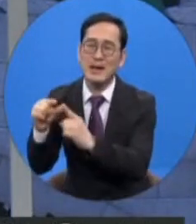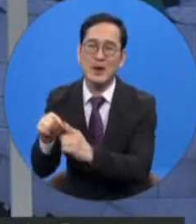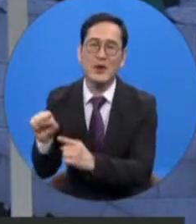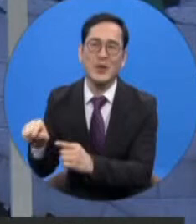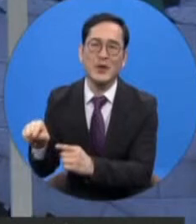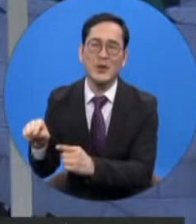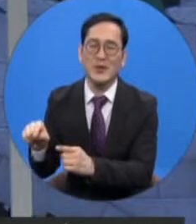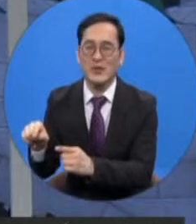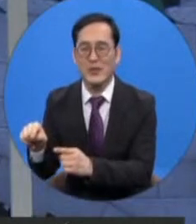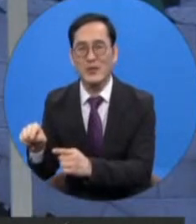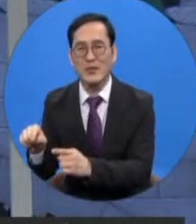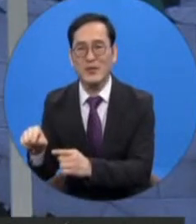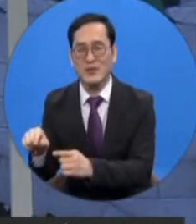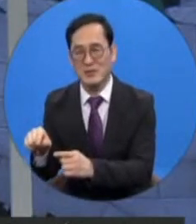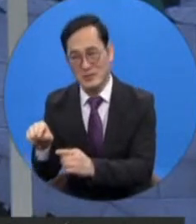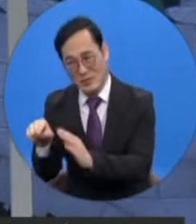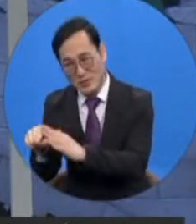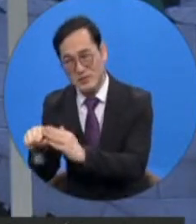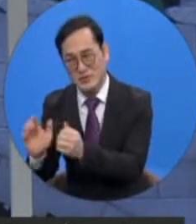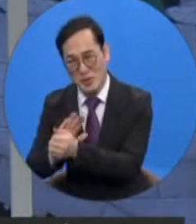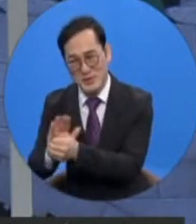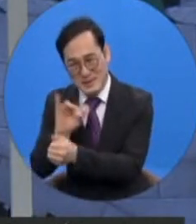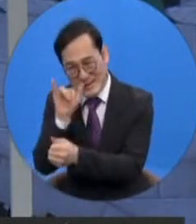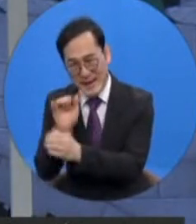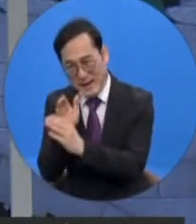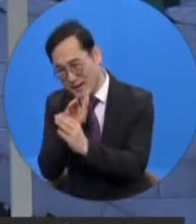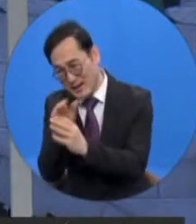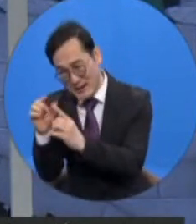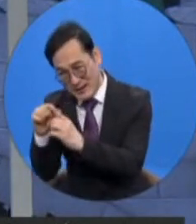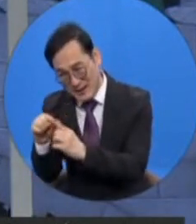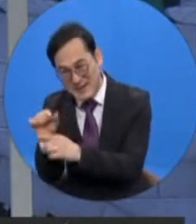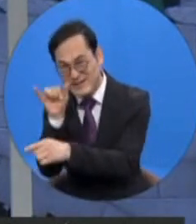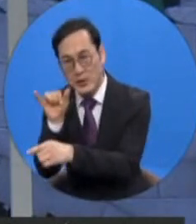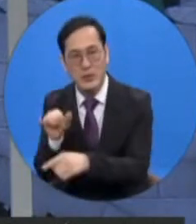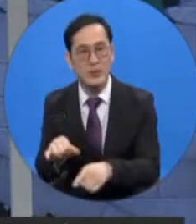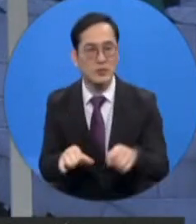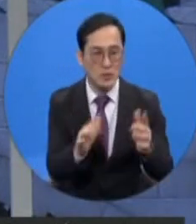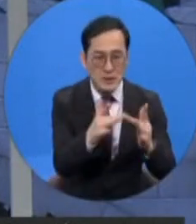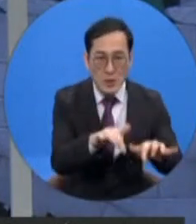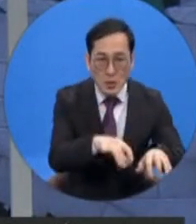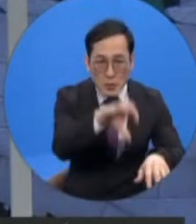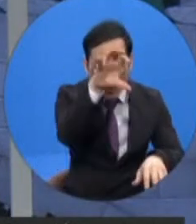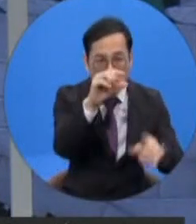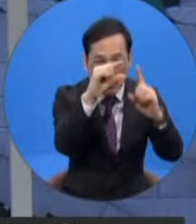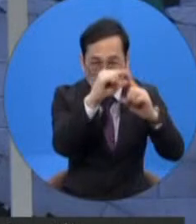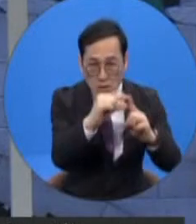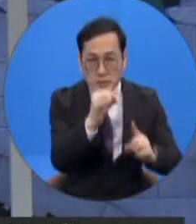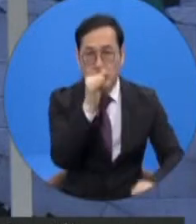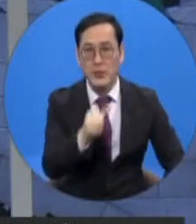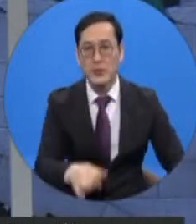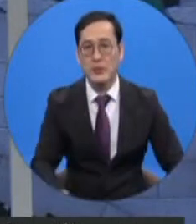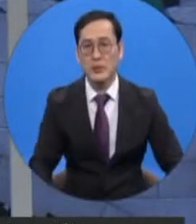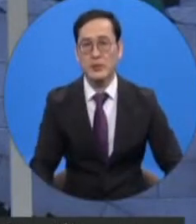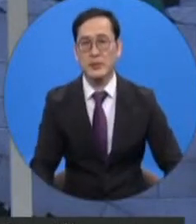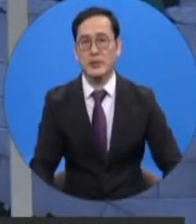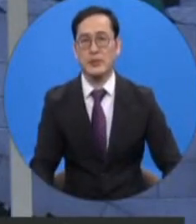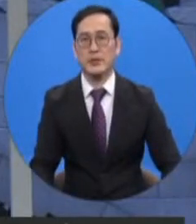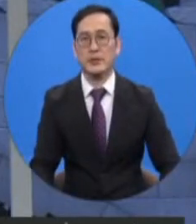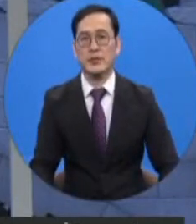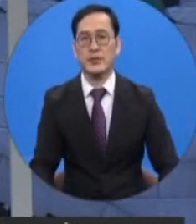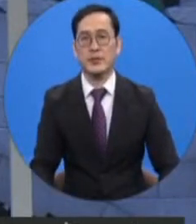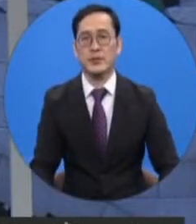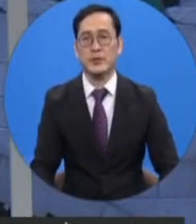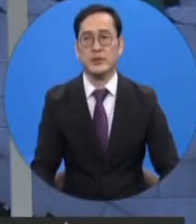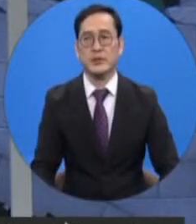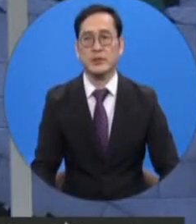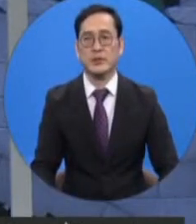적혀 있었다라는 것이 배치된 것 아니냐라는 일각의 지적도 나오고 있는데 김병민 대변인님, 예. 당시 즉